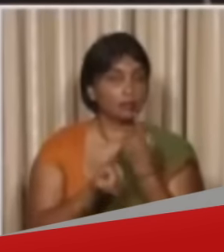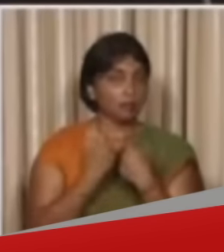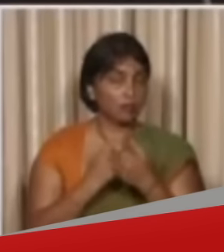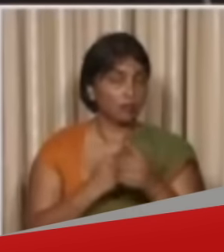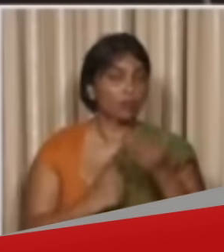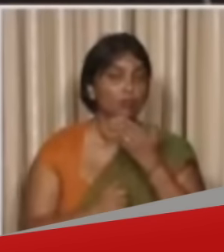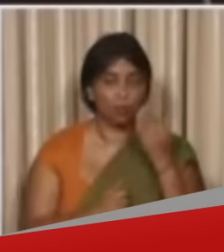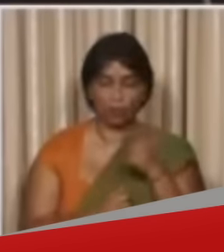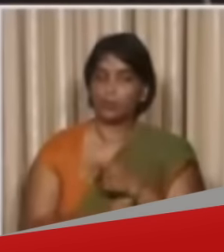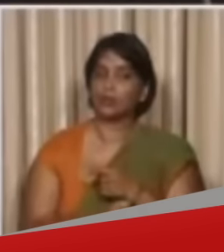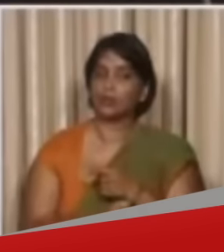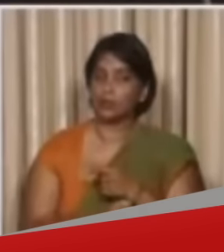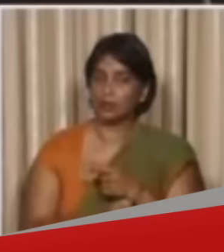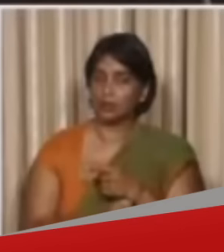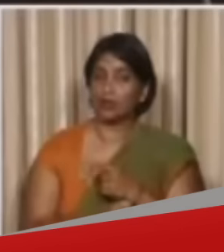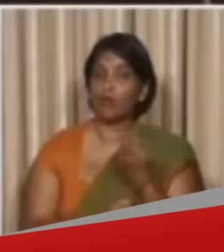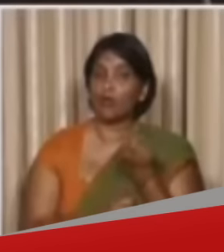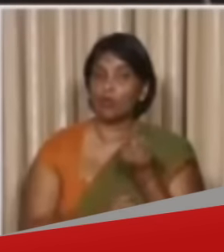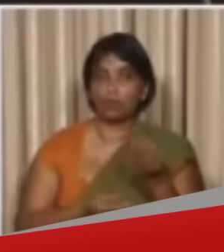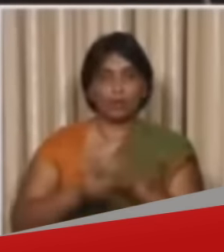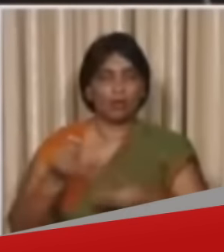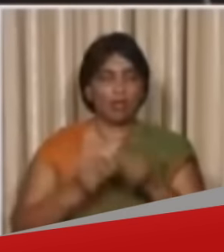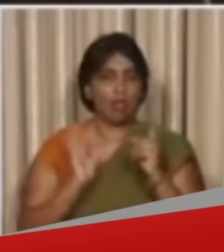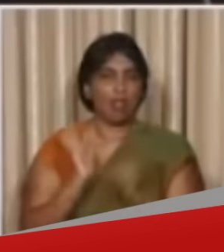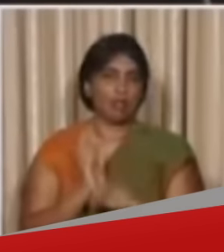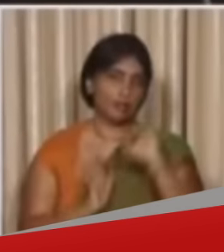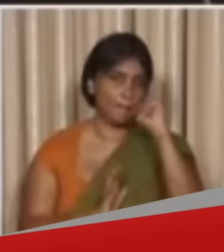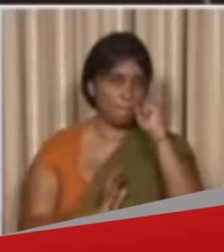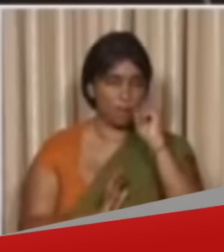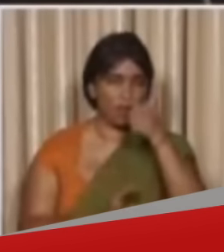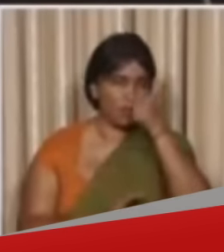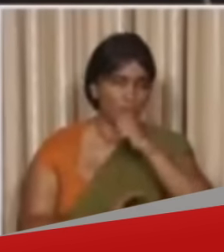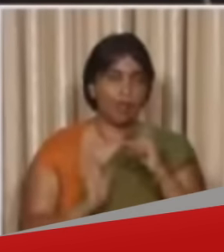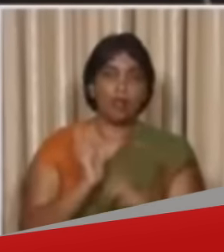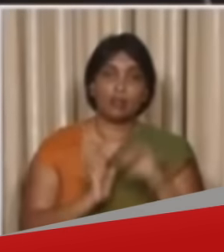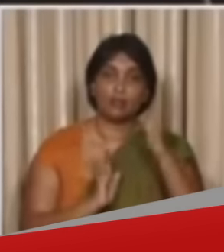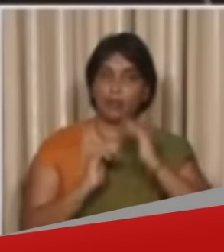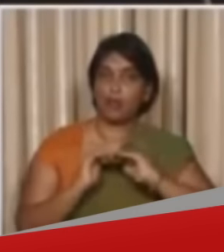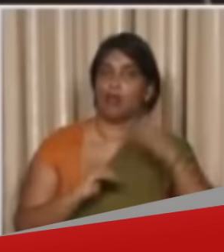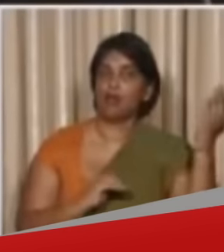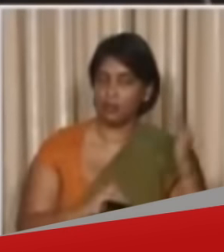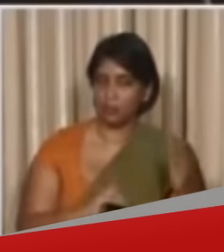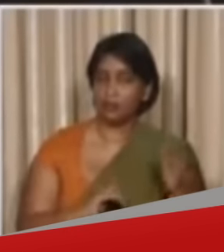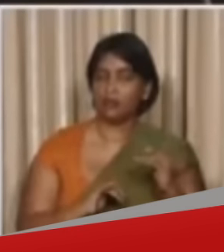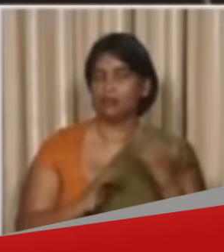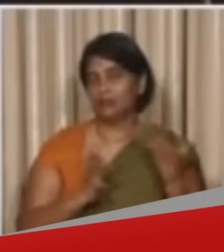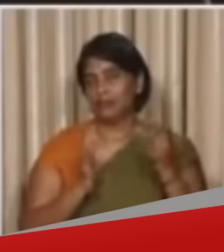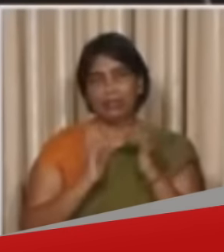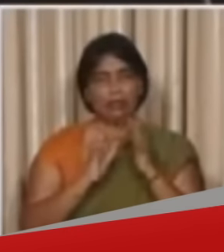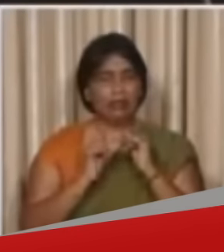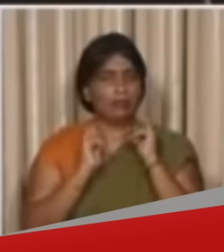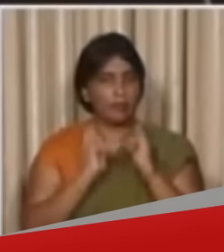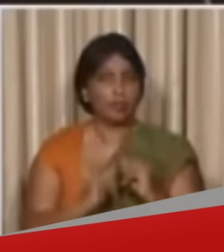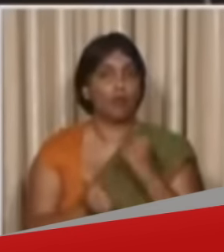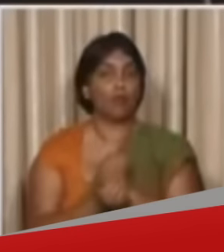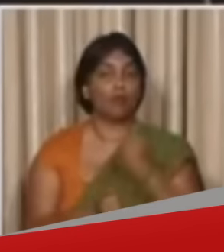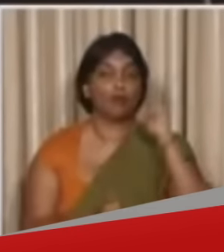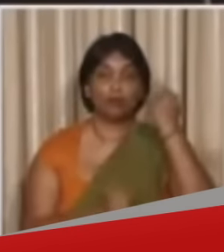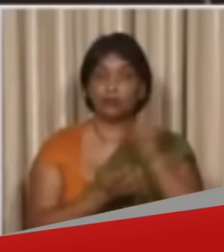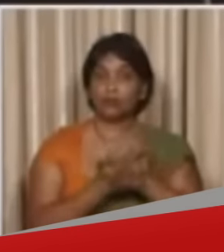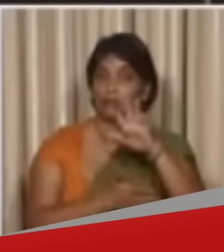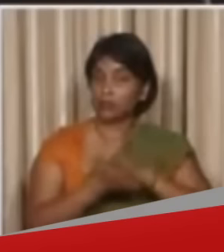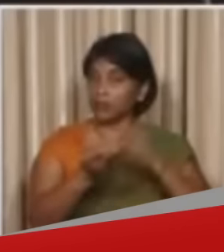තියෙනවා මුදල් ගනුදෙනු නම් 150ට වැඩි, වංචාවක් නම් 150ට වැඩි, එහෙම නැත්නම් සයිබර් අපරාධ, එහෙම නැත්නම් පොලිස්පතිවරයා ලිඛිතව